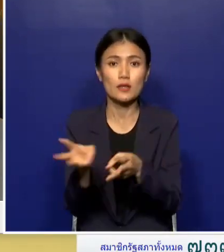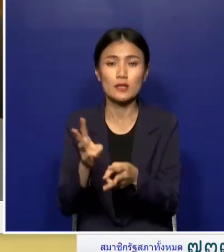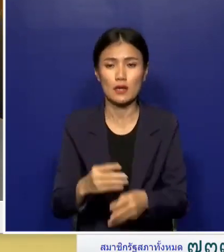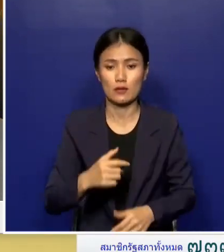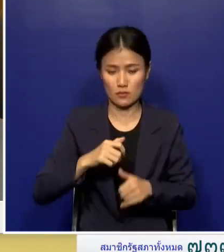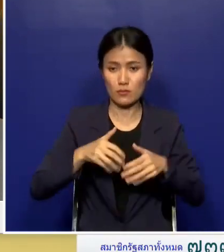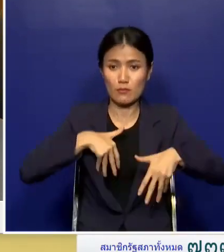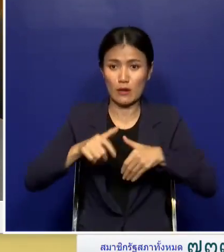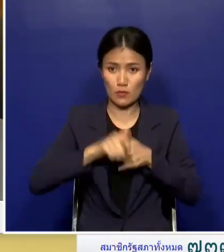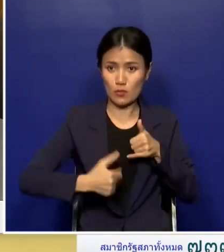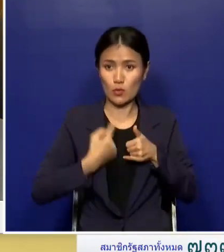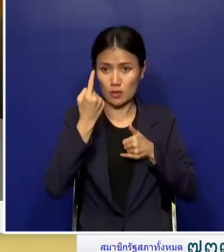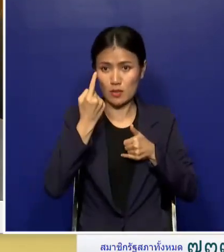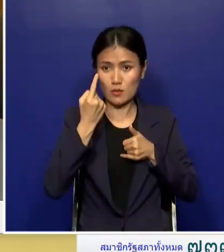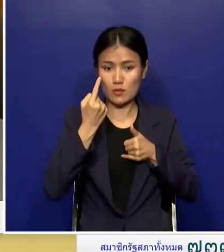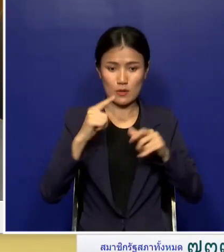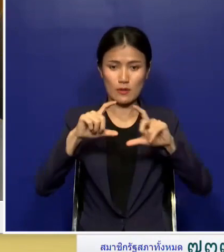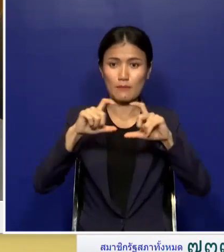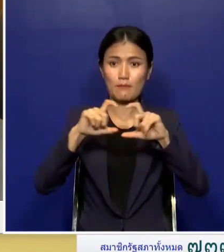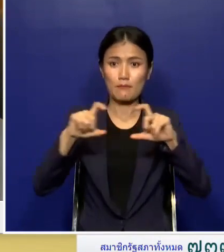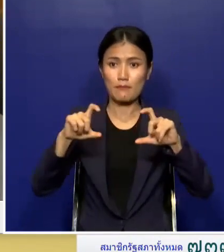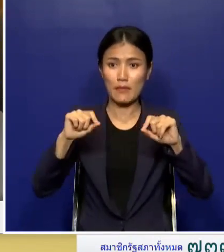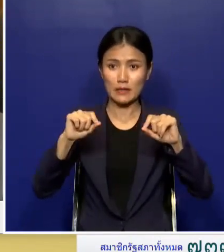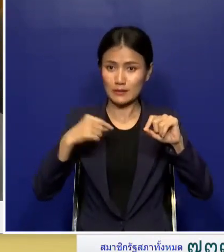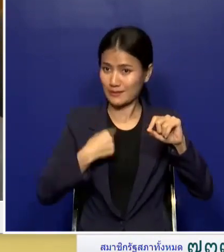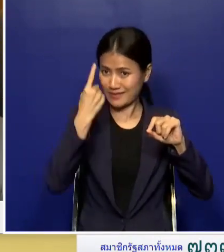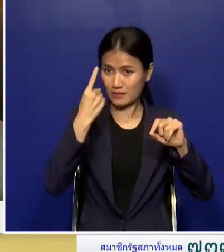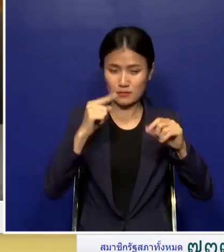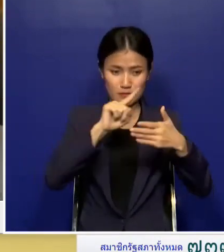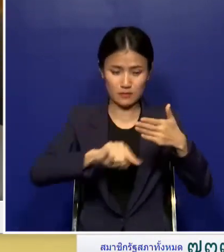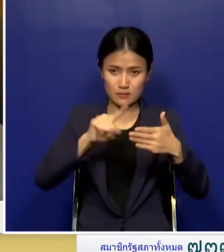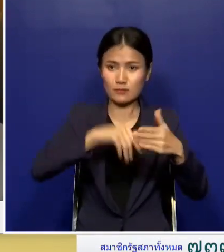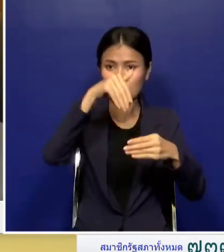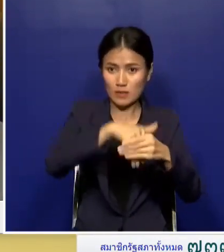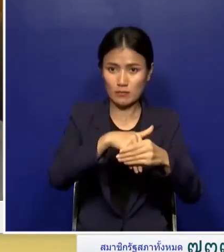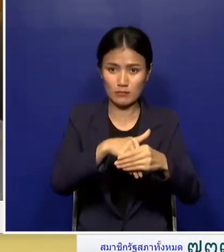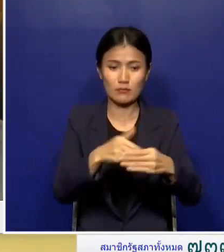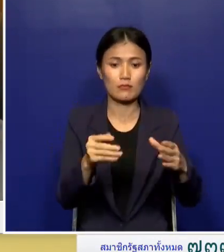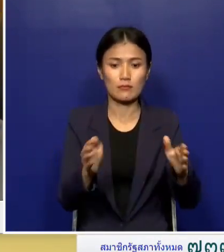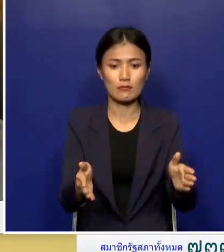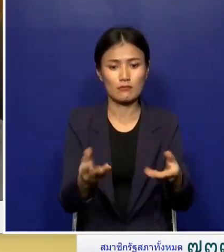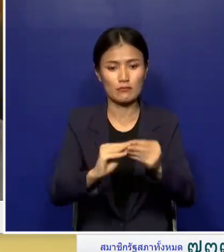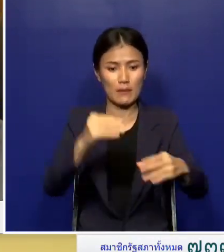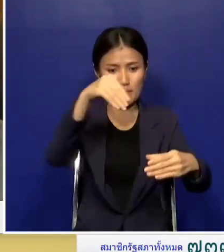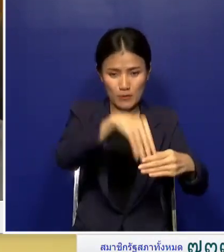ในการลงบัตร1ครั้งนะครับหรือประชาชน1คนมี1เสียงนั่นเองนะครับ